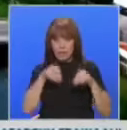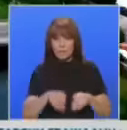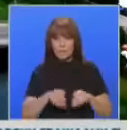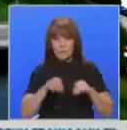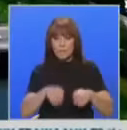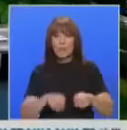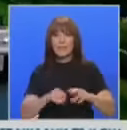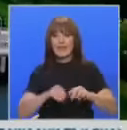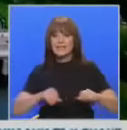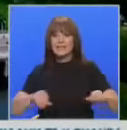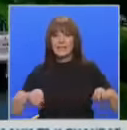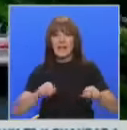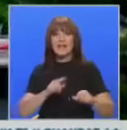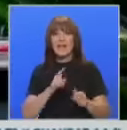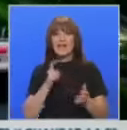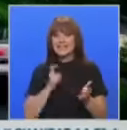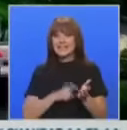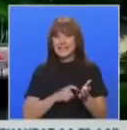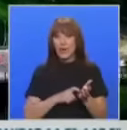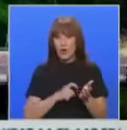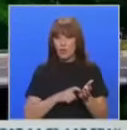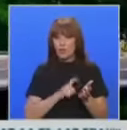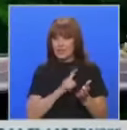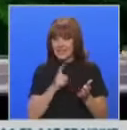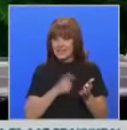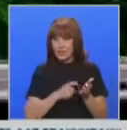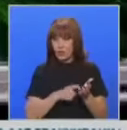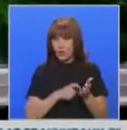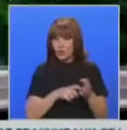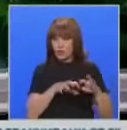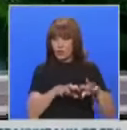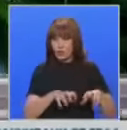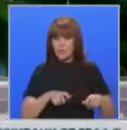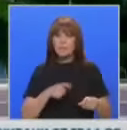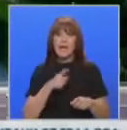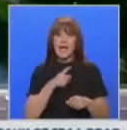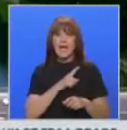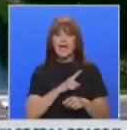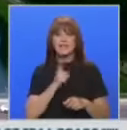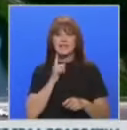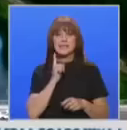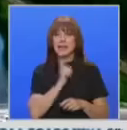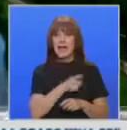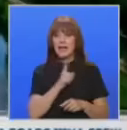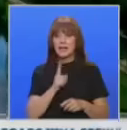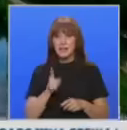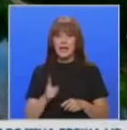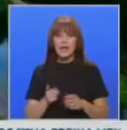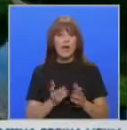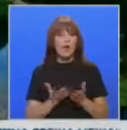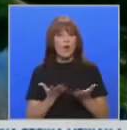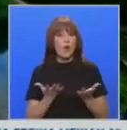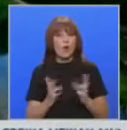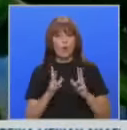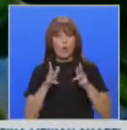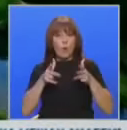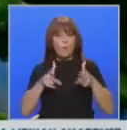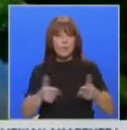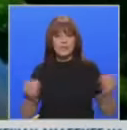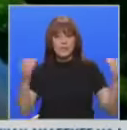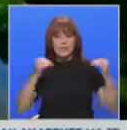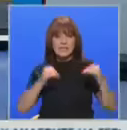И незаконния им добив е наказуем с затвор до 6 години и 25 000 лева глоба. Колко моста са се срутили вследствие на тази незаконна дейност, не